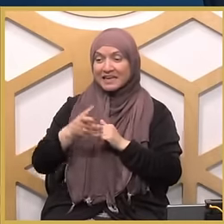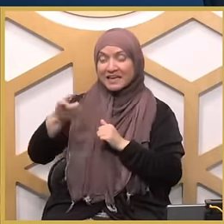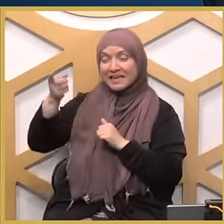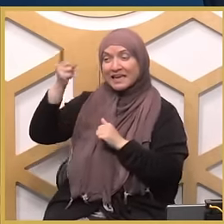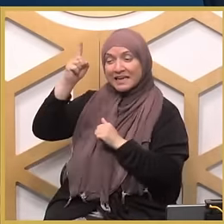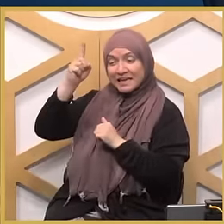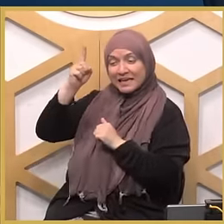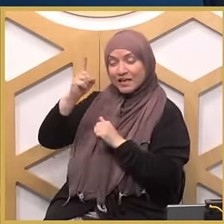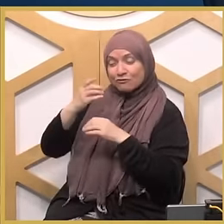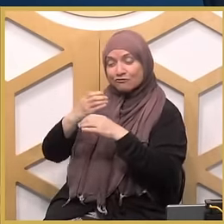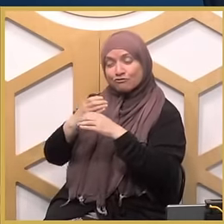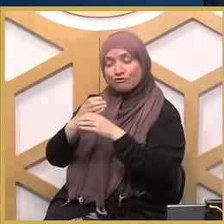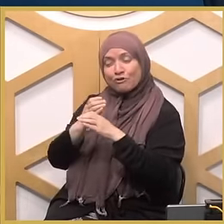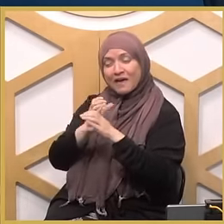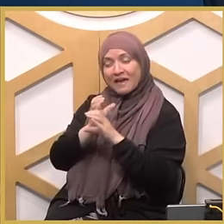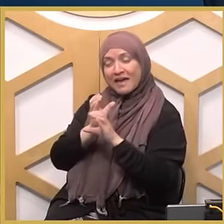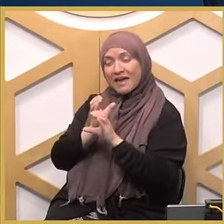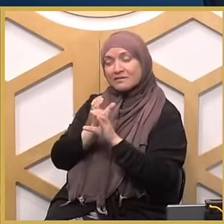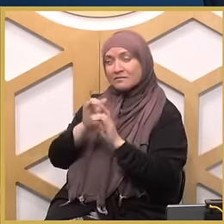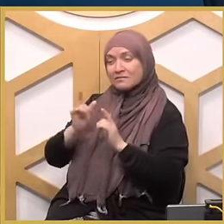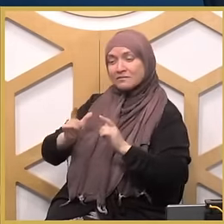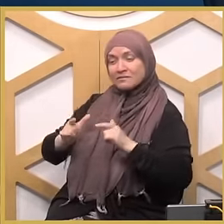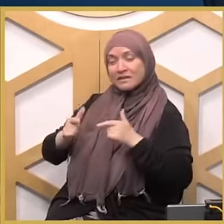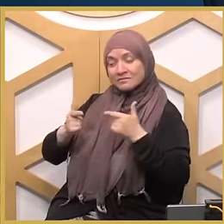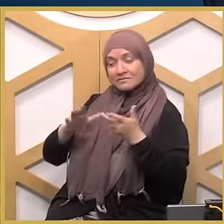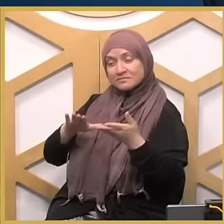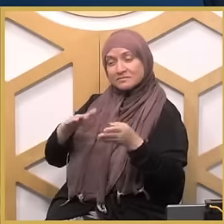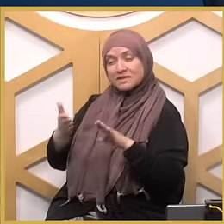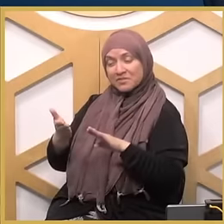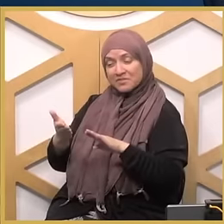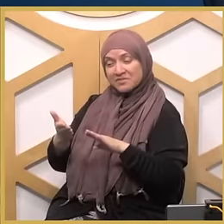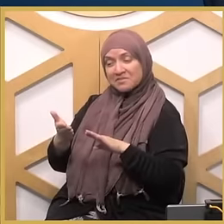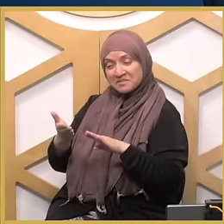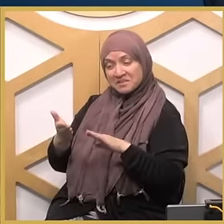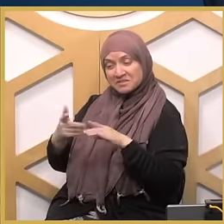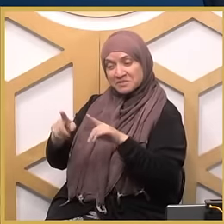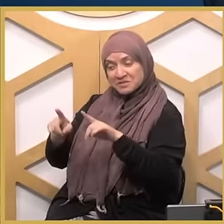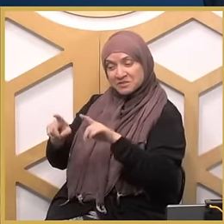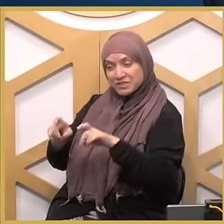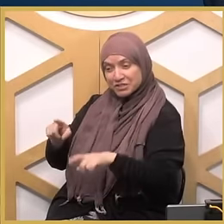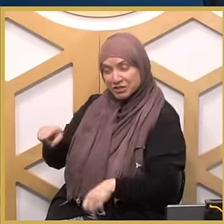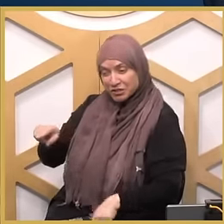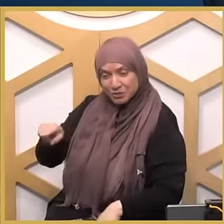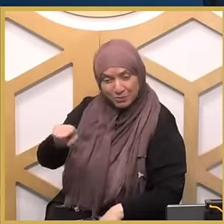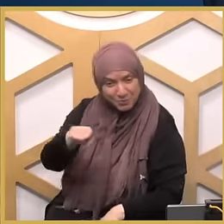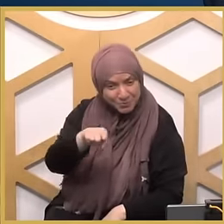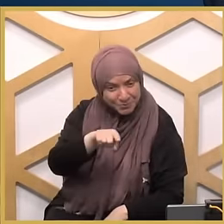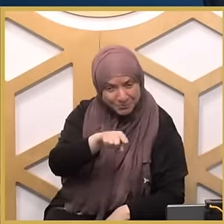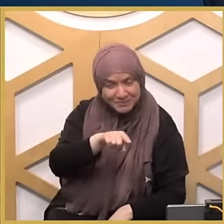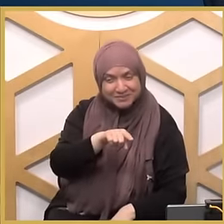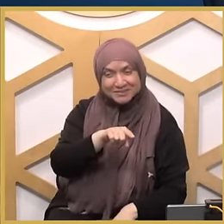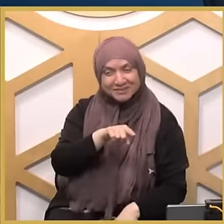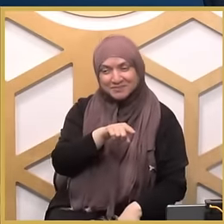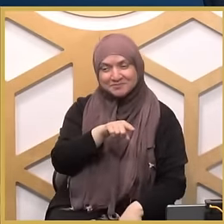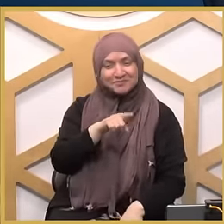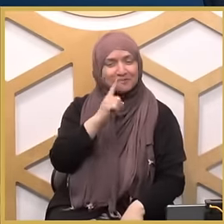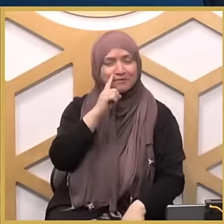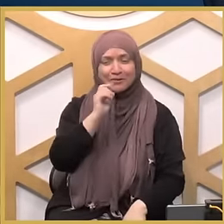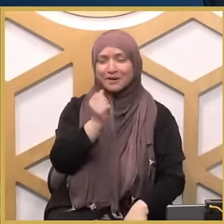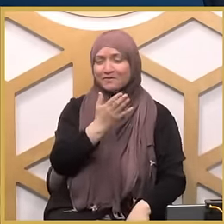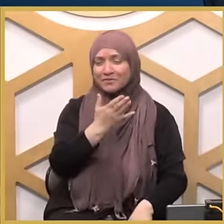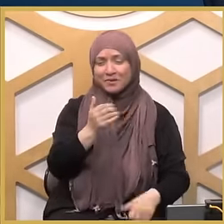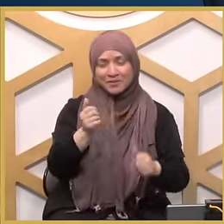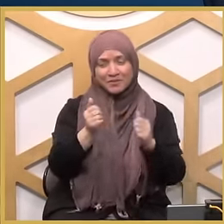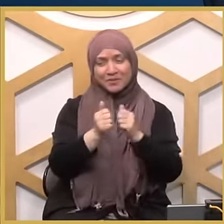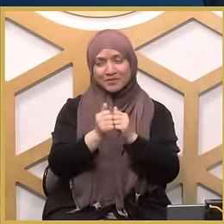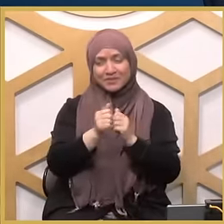try you, who amongst you will be أَحْسَنُ عَمَلًا, which means what? They do everything with ihsan. And ihsan here means